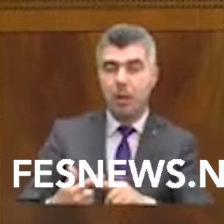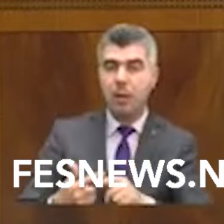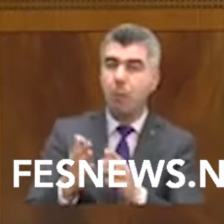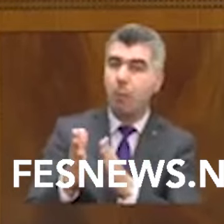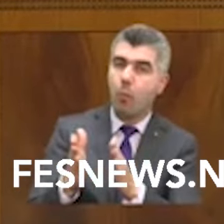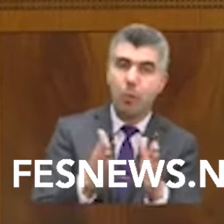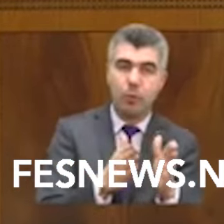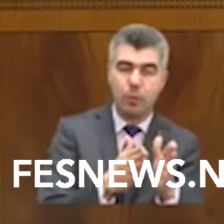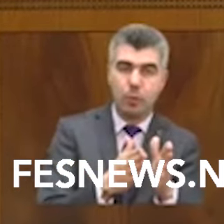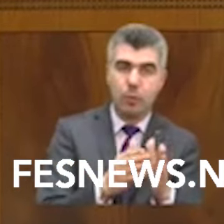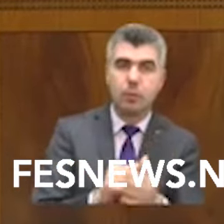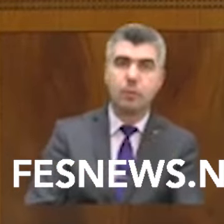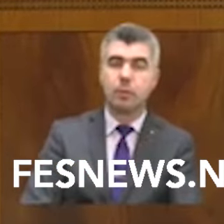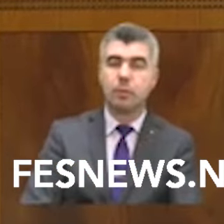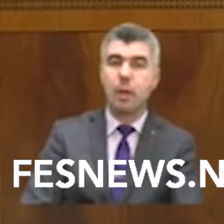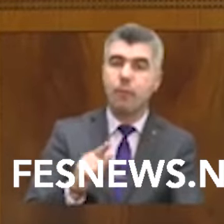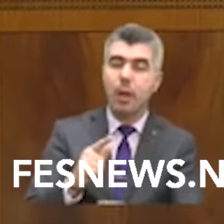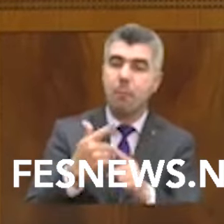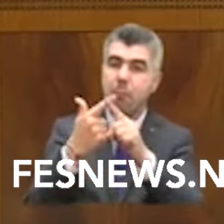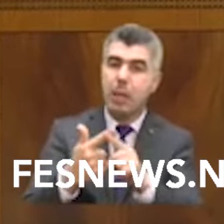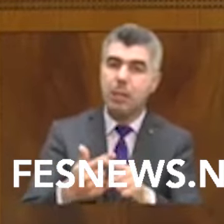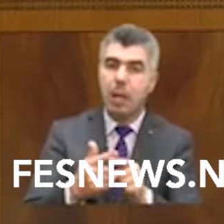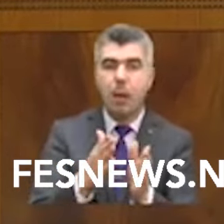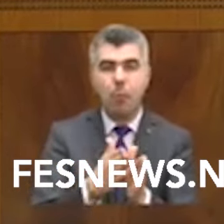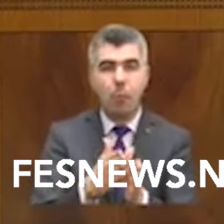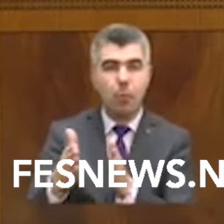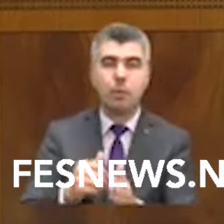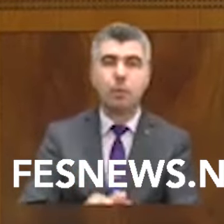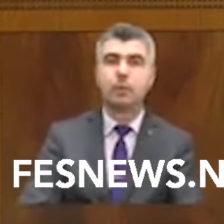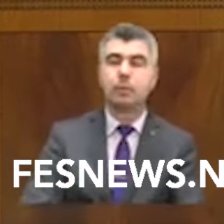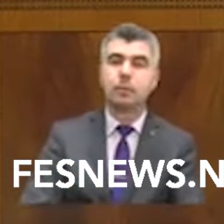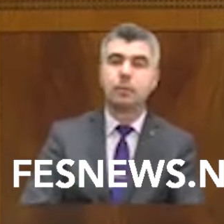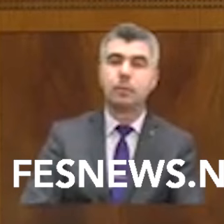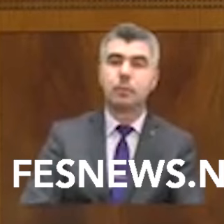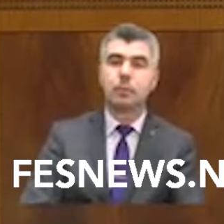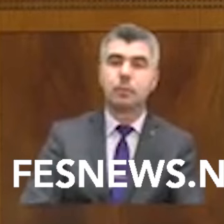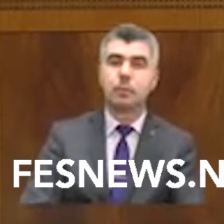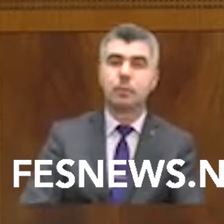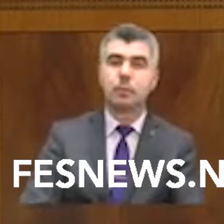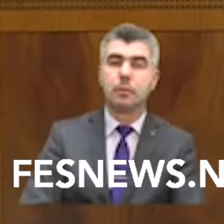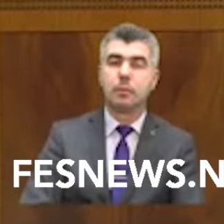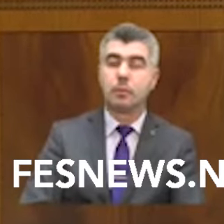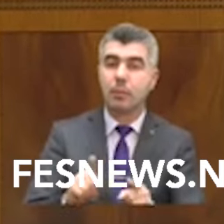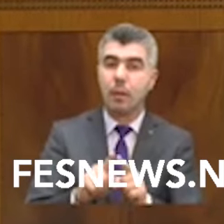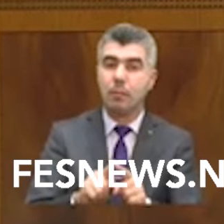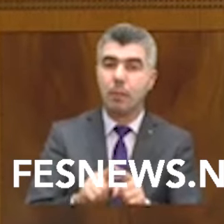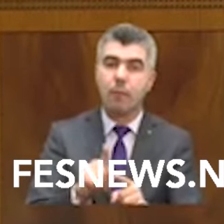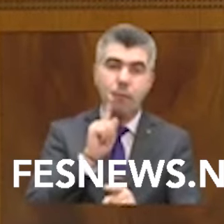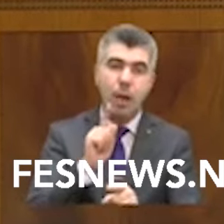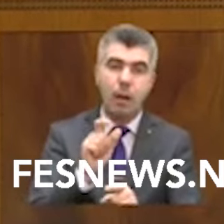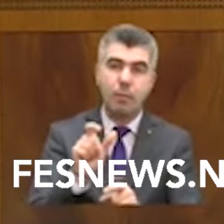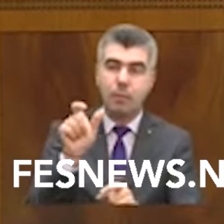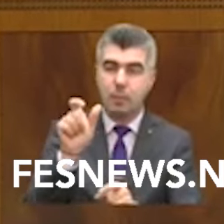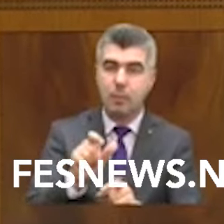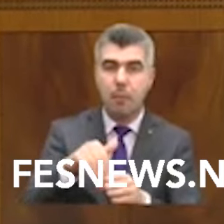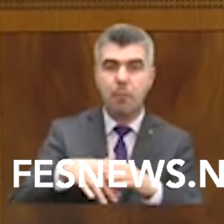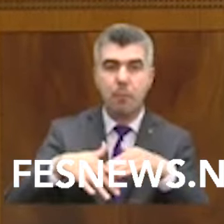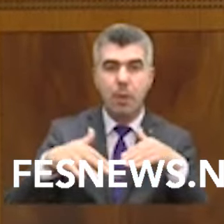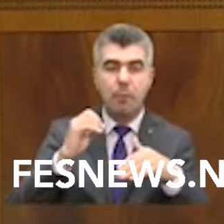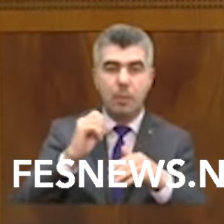منها بميزانية خاصة. ما تحدثته عنه السيدة النائبة لا يهم إلا